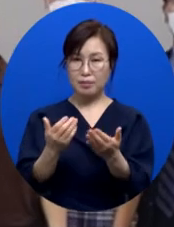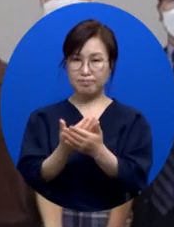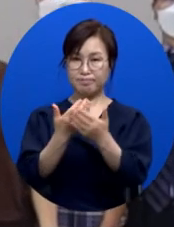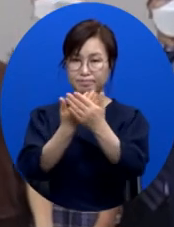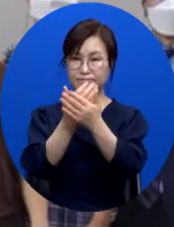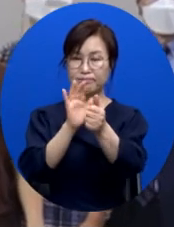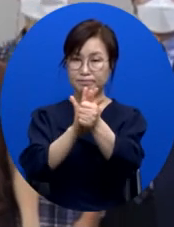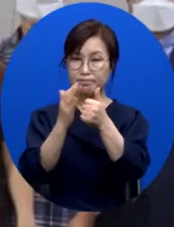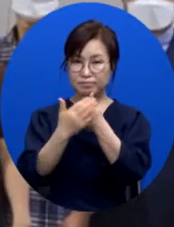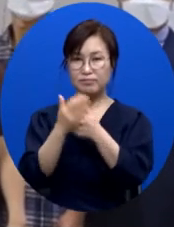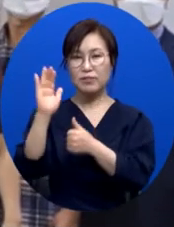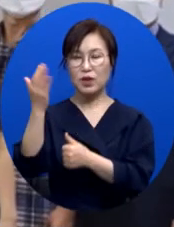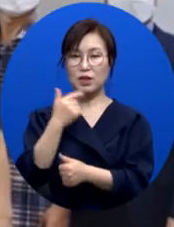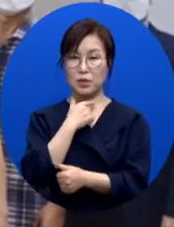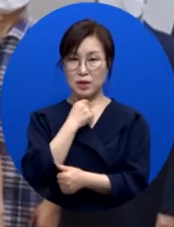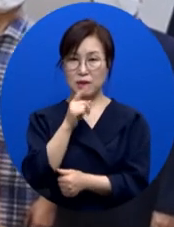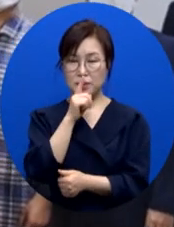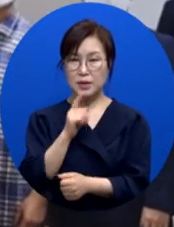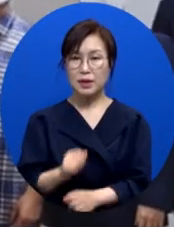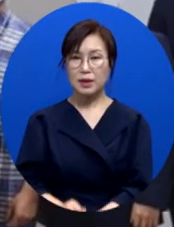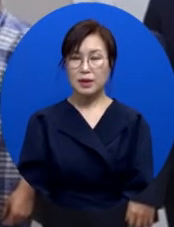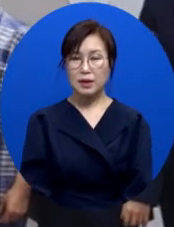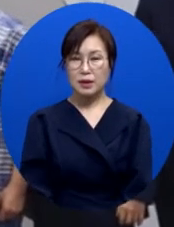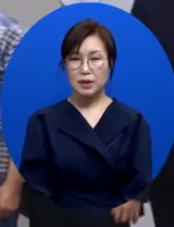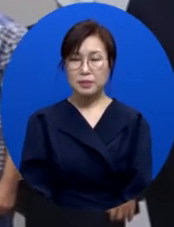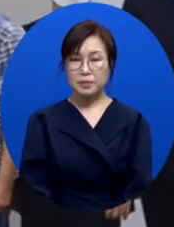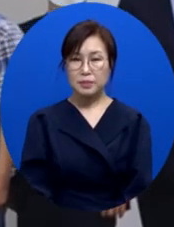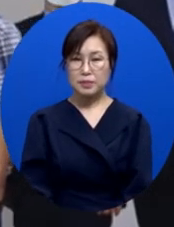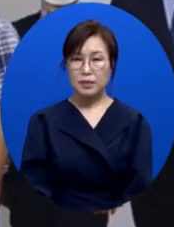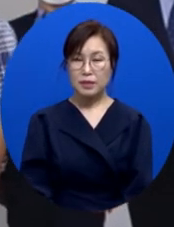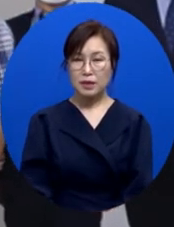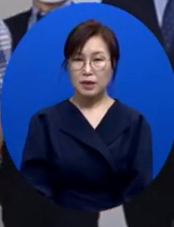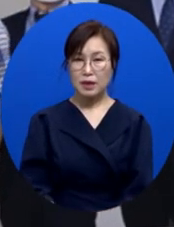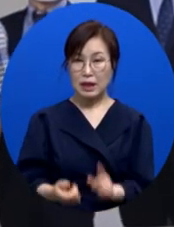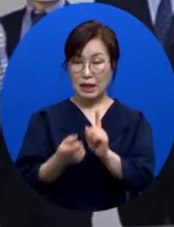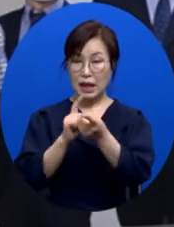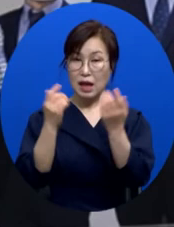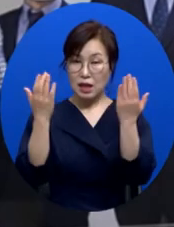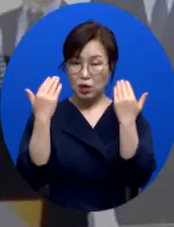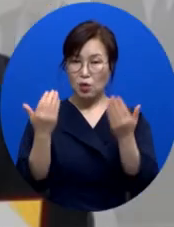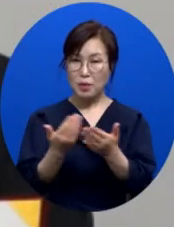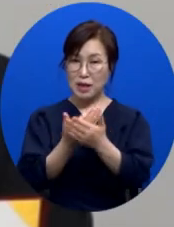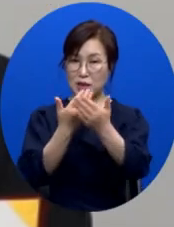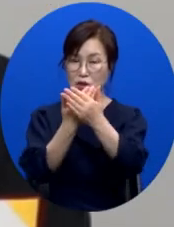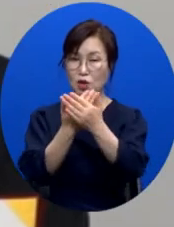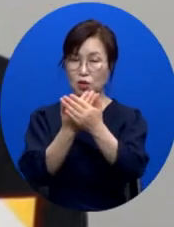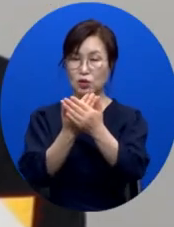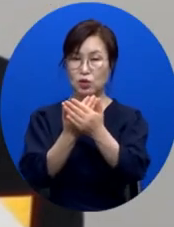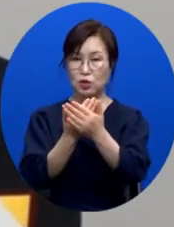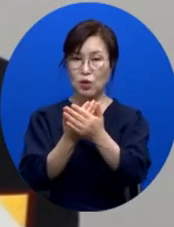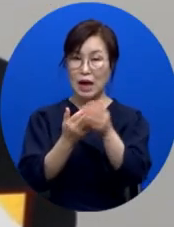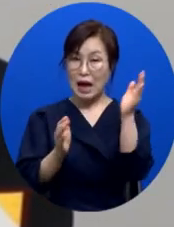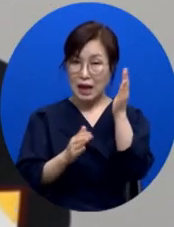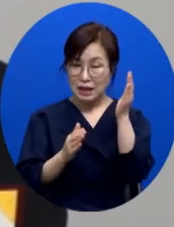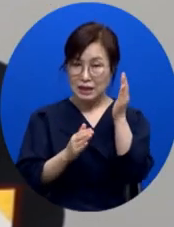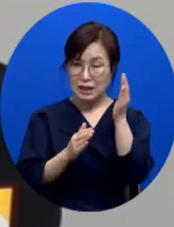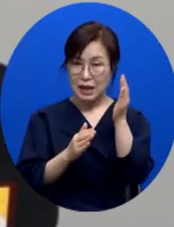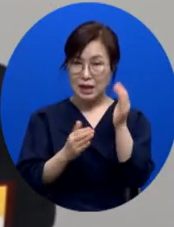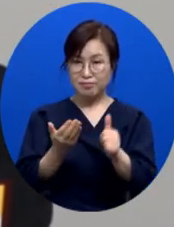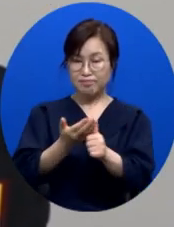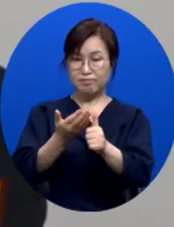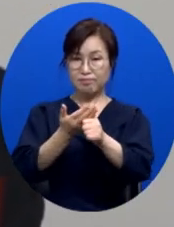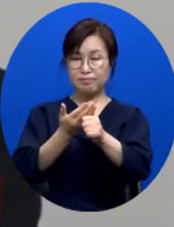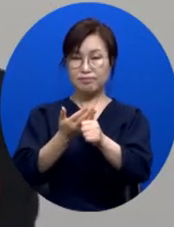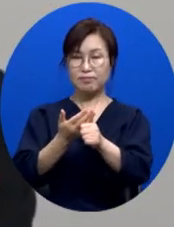이루길 바란다 고 전했습니다 두 기관은 앞으로 기독교 대안 교육 발전과 사범 학부 학생 역량 강화를